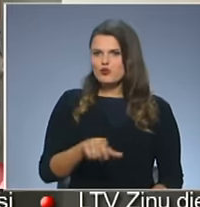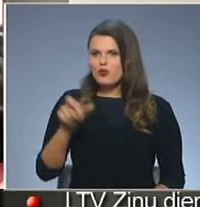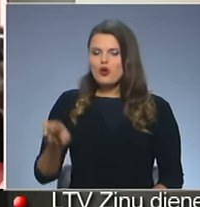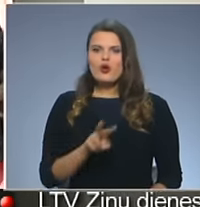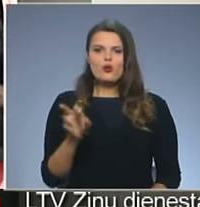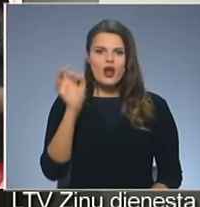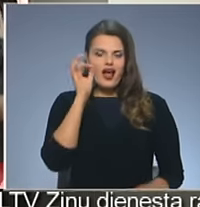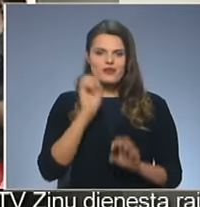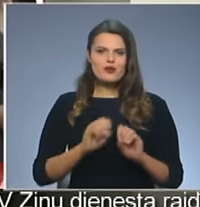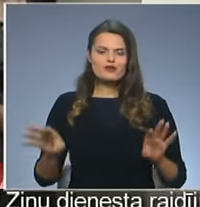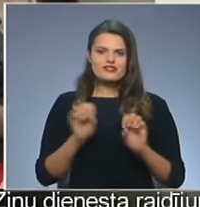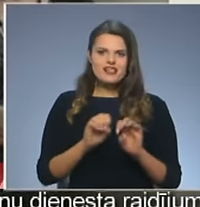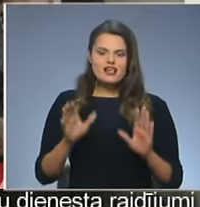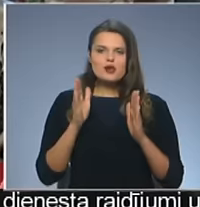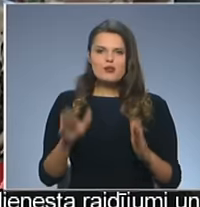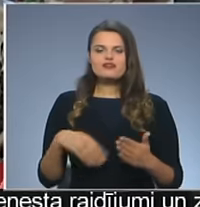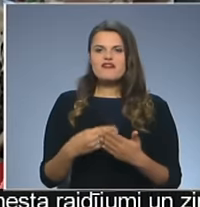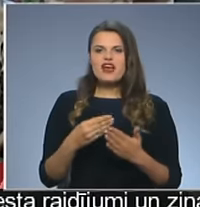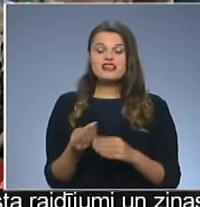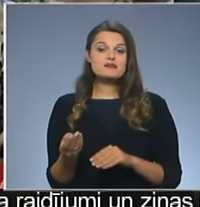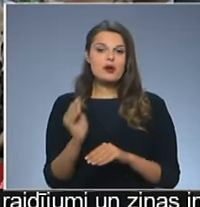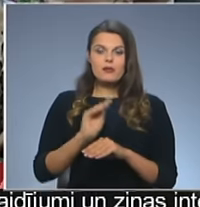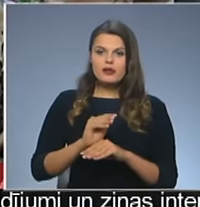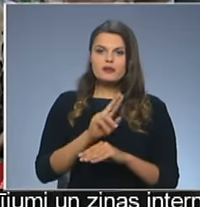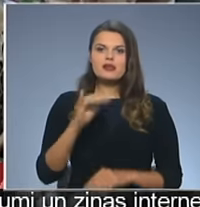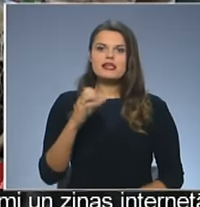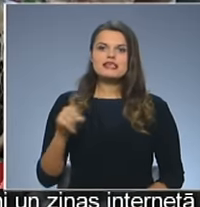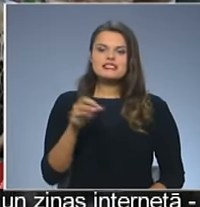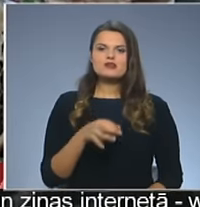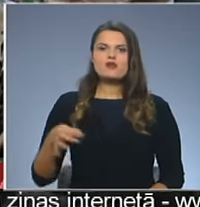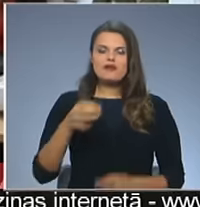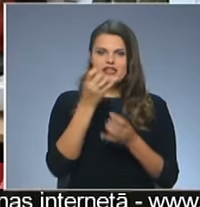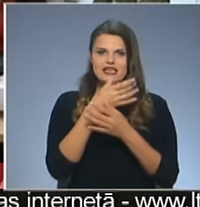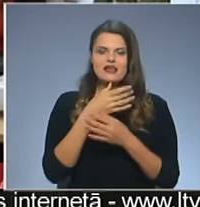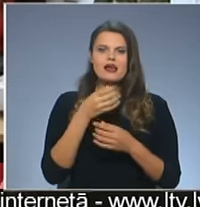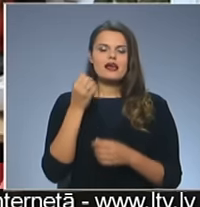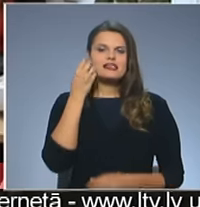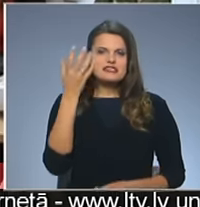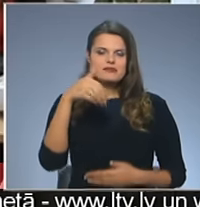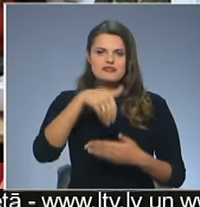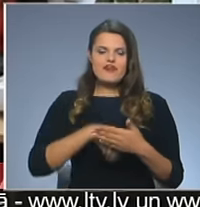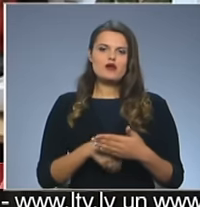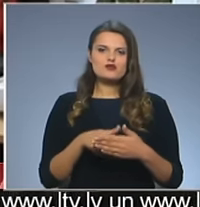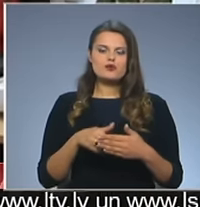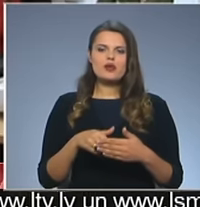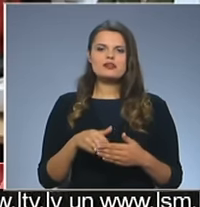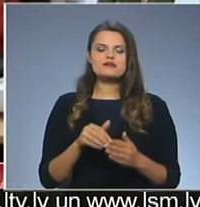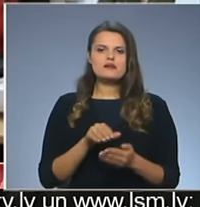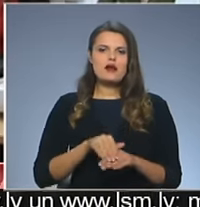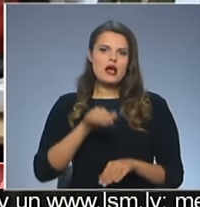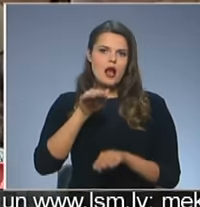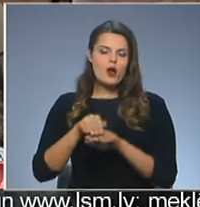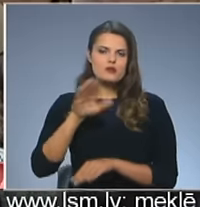kuru atmiņu stāstījumi būs vērtīgs papildinājums Nīcas novada izglītības vēstures lapusēm. Pēc